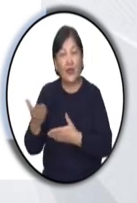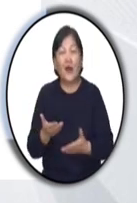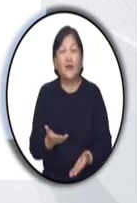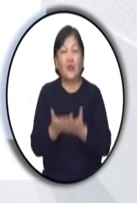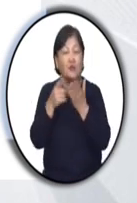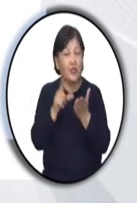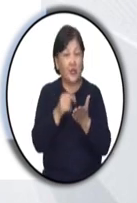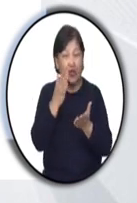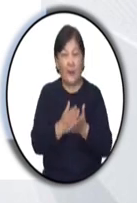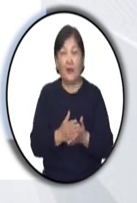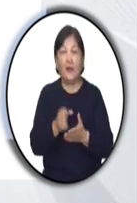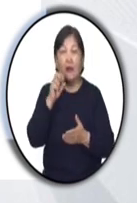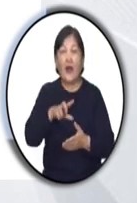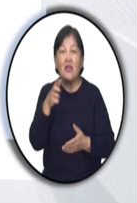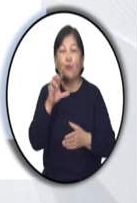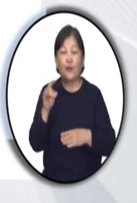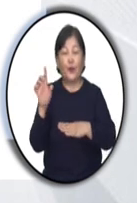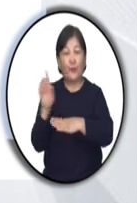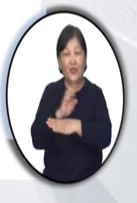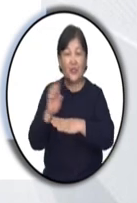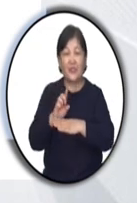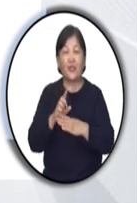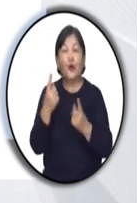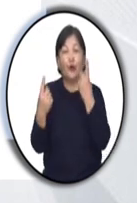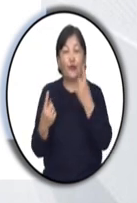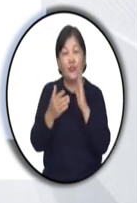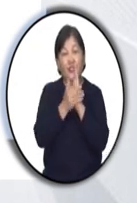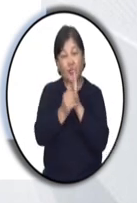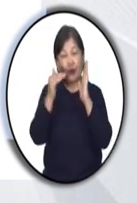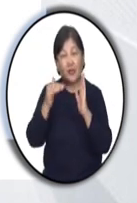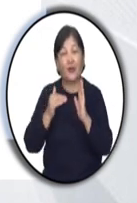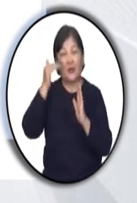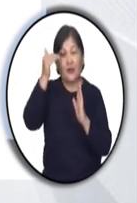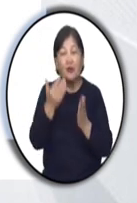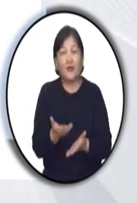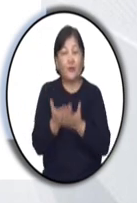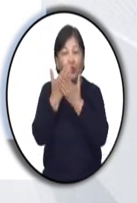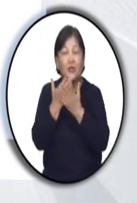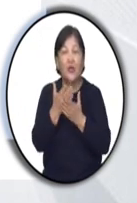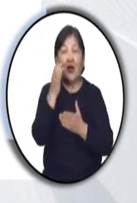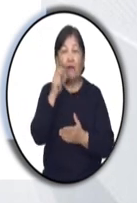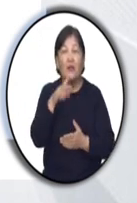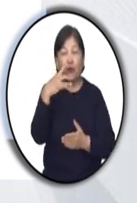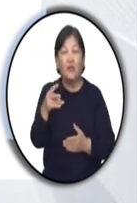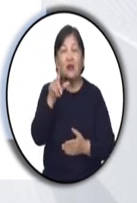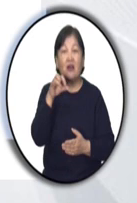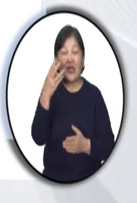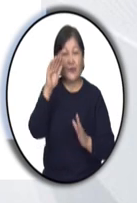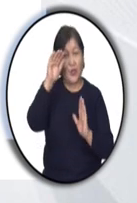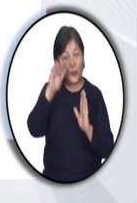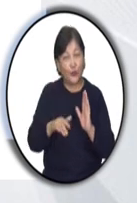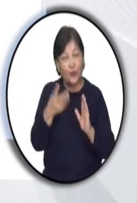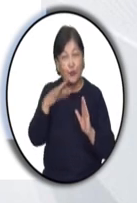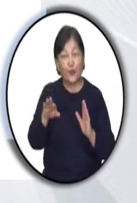шингэсэн бүтээтгэн үйлдвэрж худалдаагаа дэмжих хэрэгтэй байна. За мөн аль болохоор бизнес эрхлэгчдийнхээ өрсөлдөлт чадварыг нэмэгдүүлж хэднийгээ дэмжинэ. За